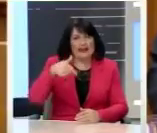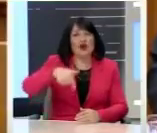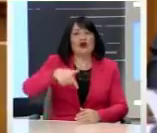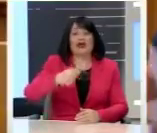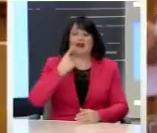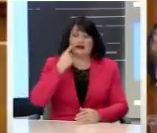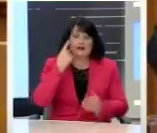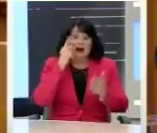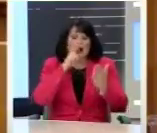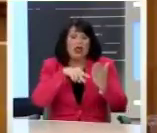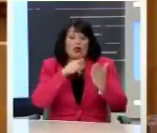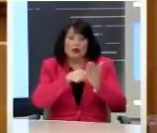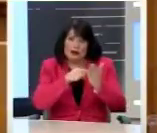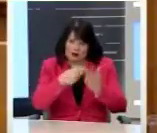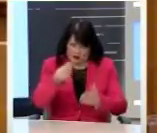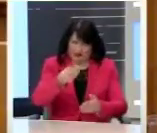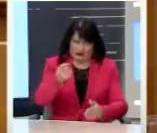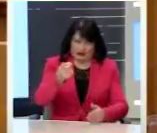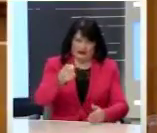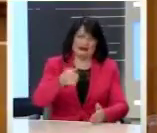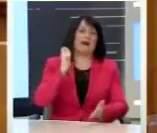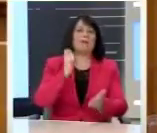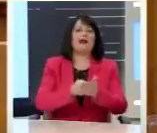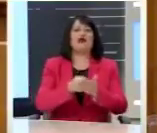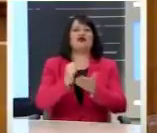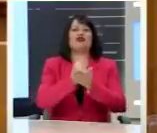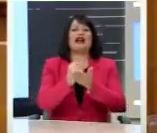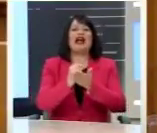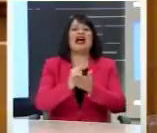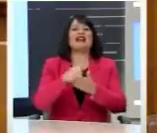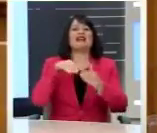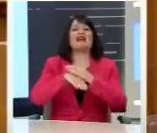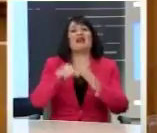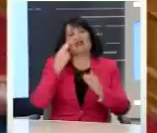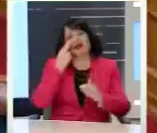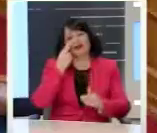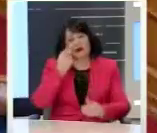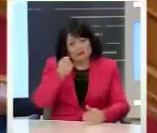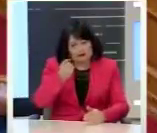κύριος Γεωργιάδης. Το πλήρωσα με την κάρτα μου, εδώ είναι και η κάρτα μου, να τη δείτε όλοι.